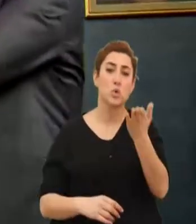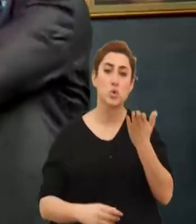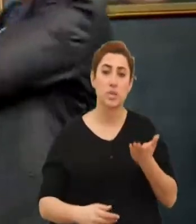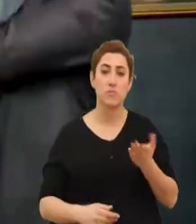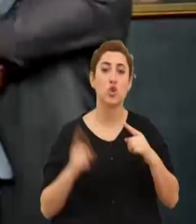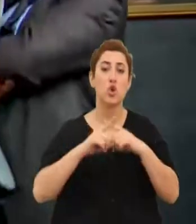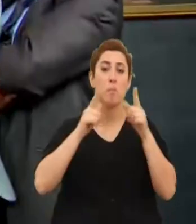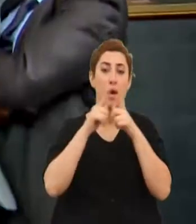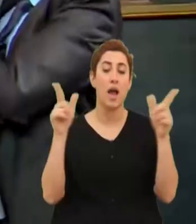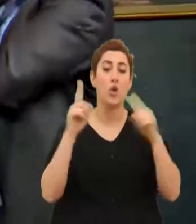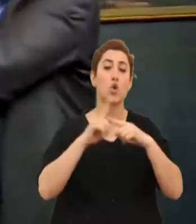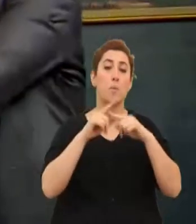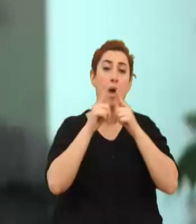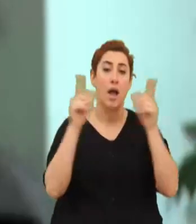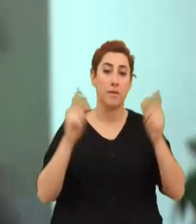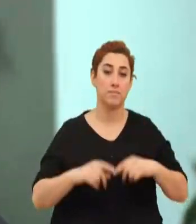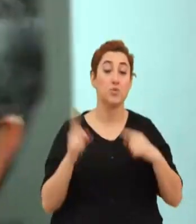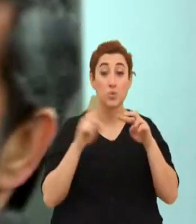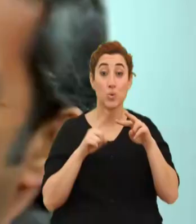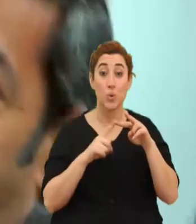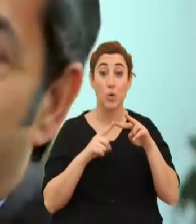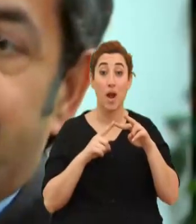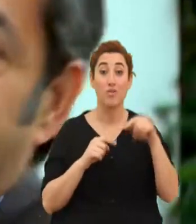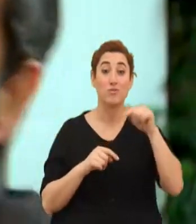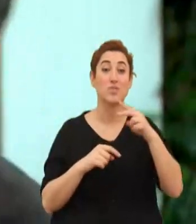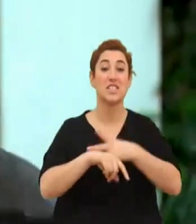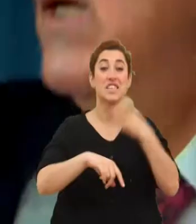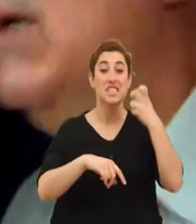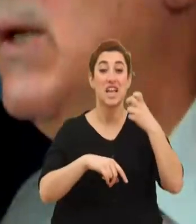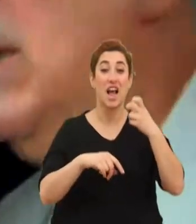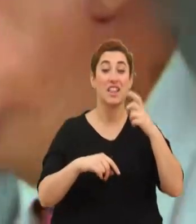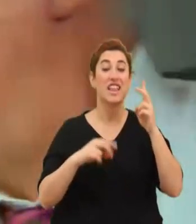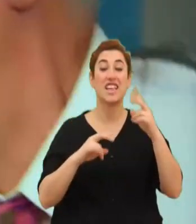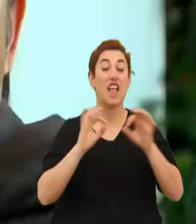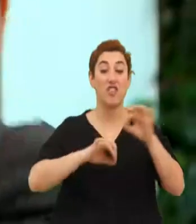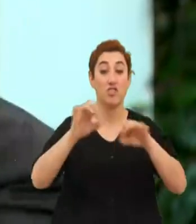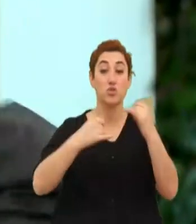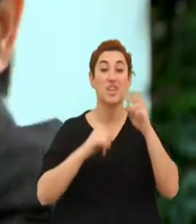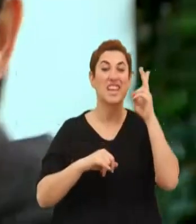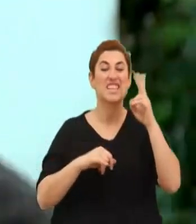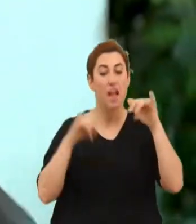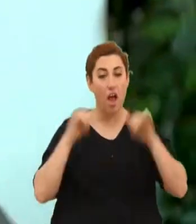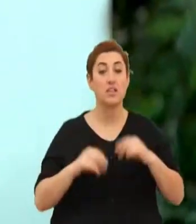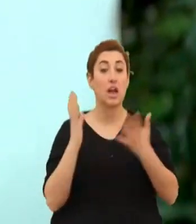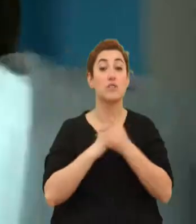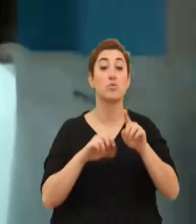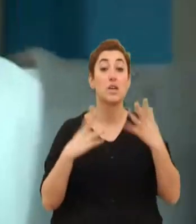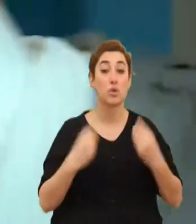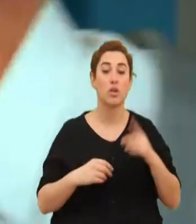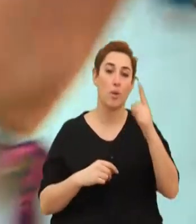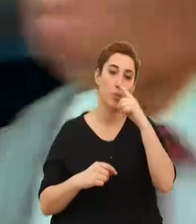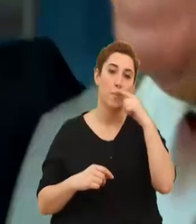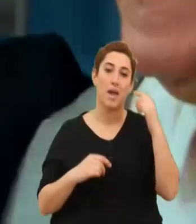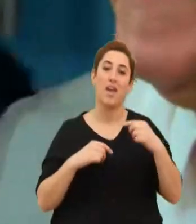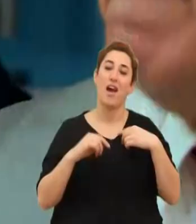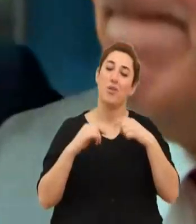be? Tuğba! Tuğba! Nurhan! Bu iki satrançı beş el oynuyor ve ikisi de aynı ölçüde kazanıyor. Nasıl oluyor bu iş? Ya müdür bey